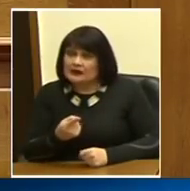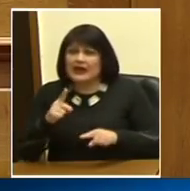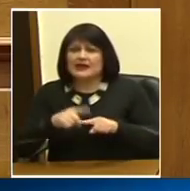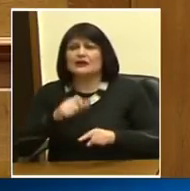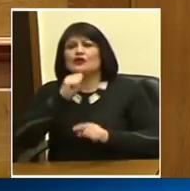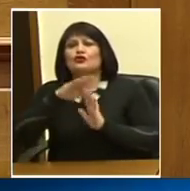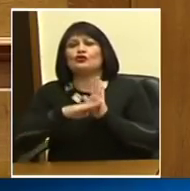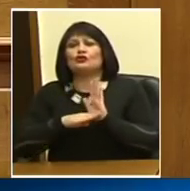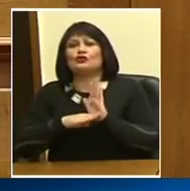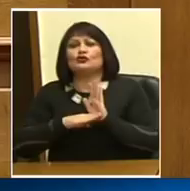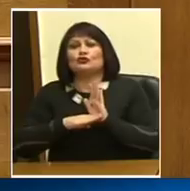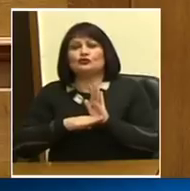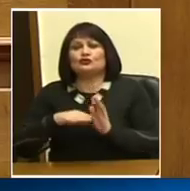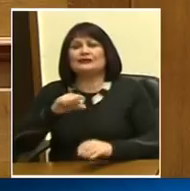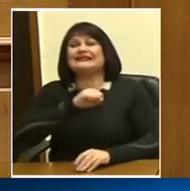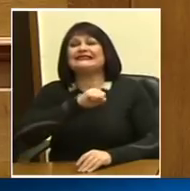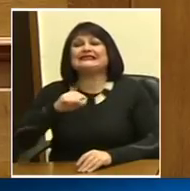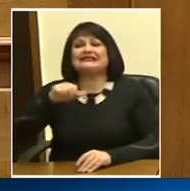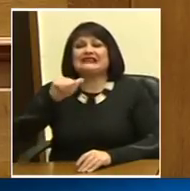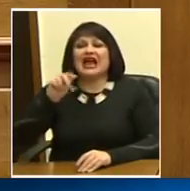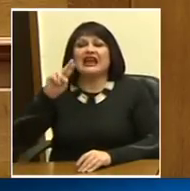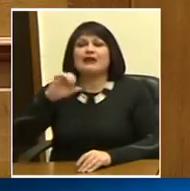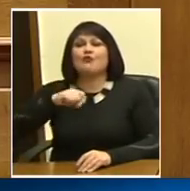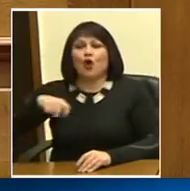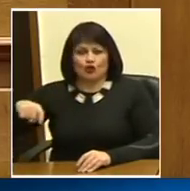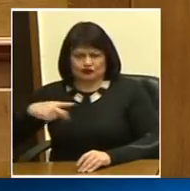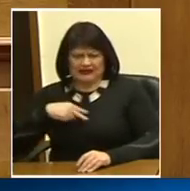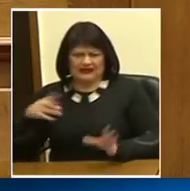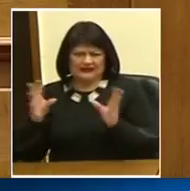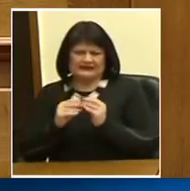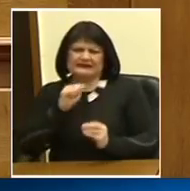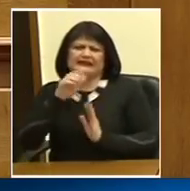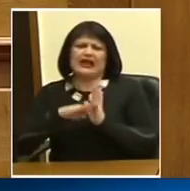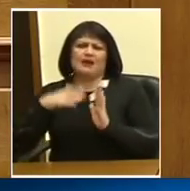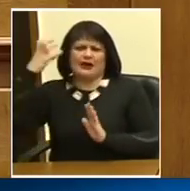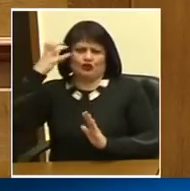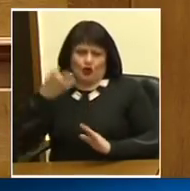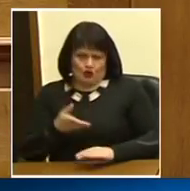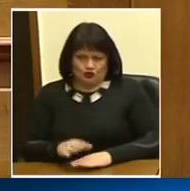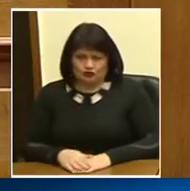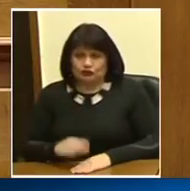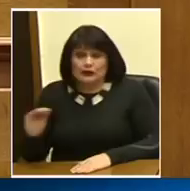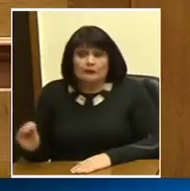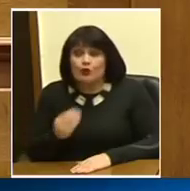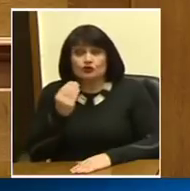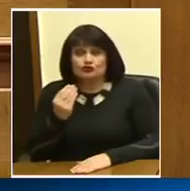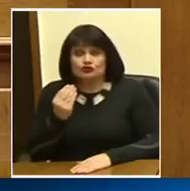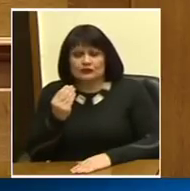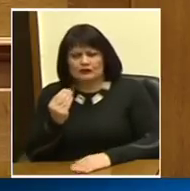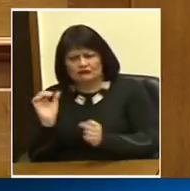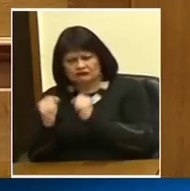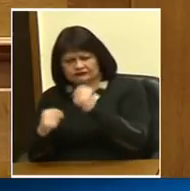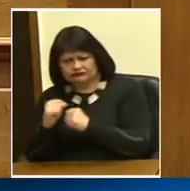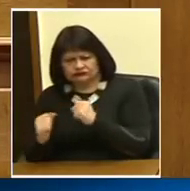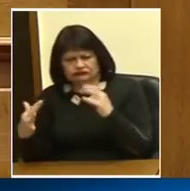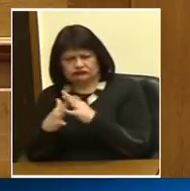δικαίου, ο Νικόλαος Σαρύπολος. Πώς προκύπτει το Σύνταγμα? Εκ της δυναικούς πάλης, του υπό